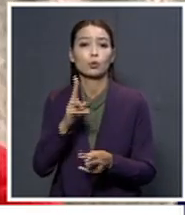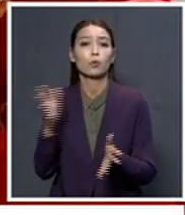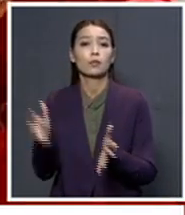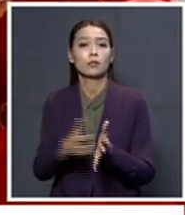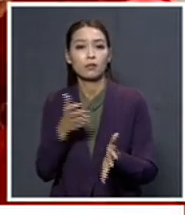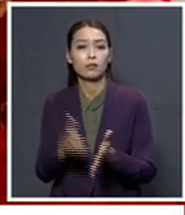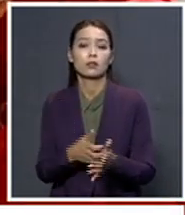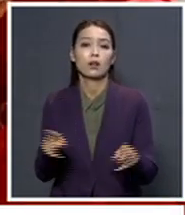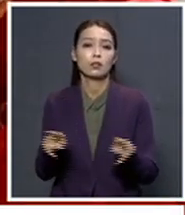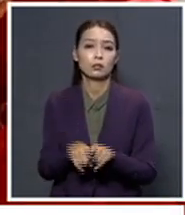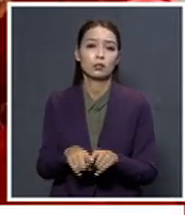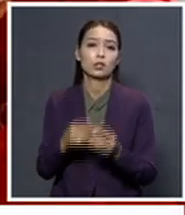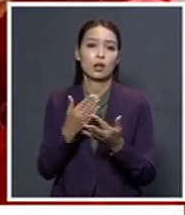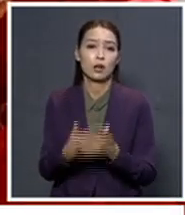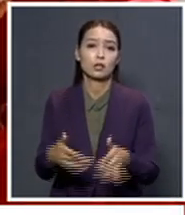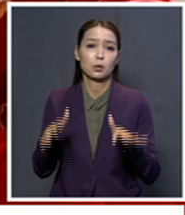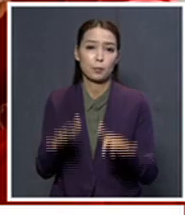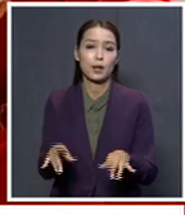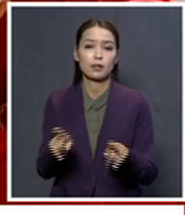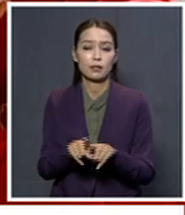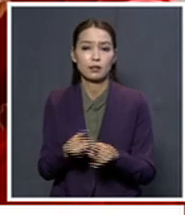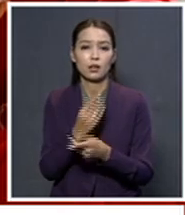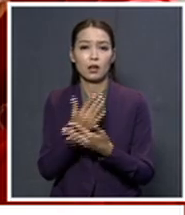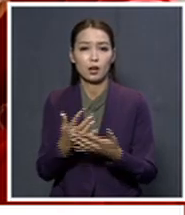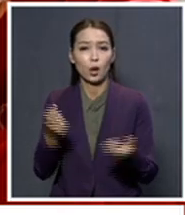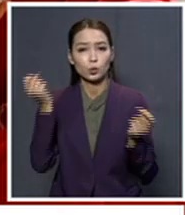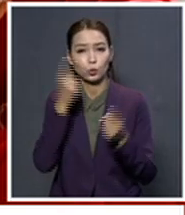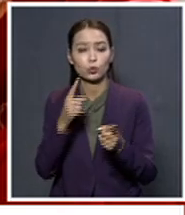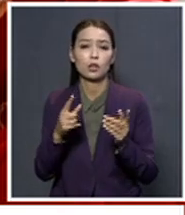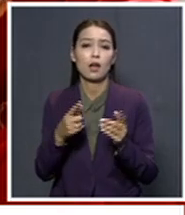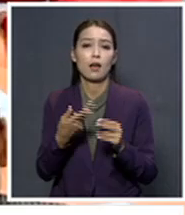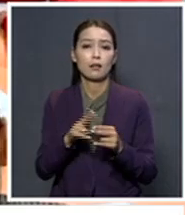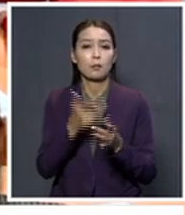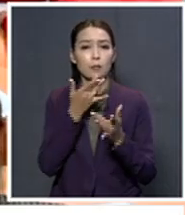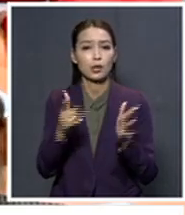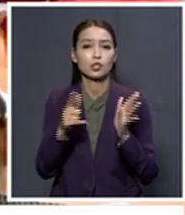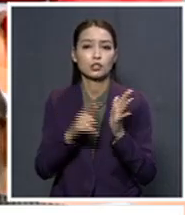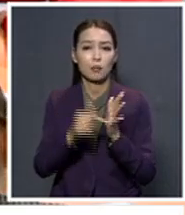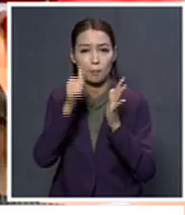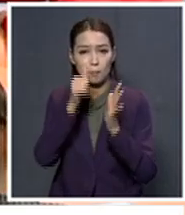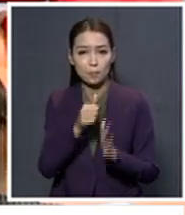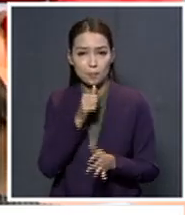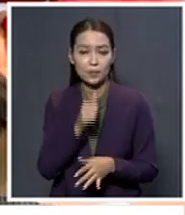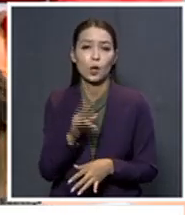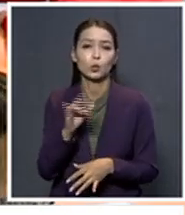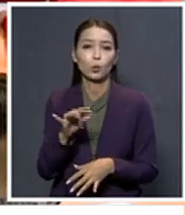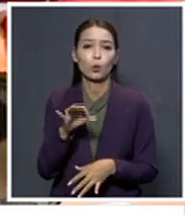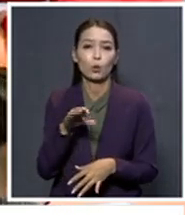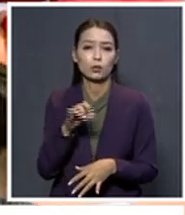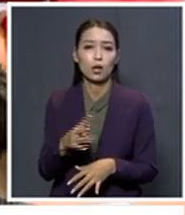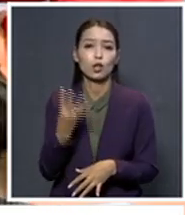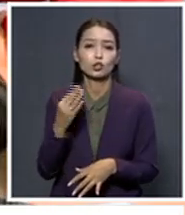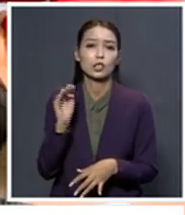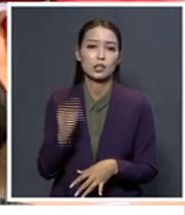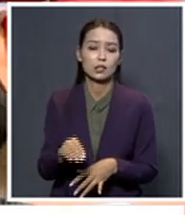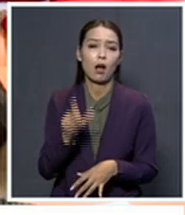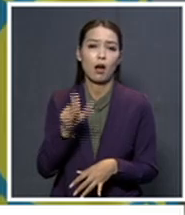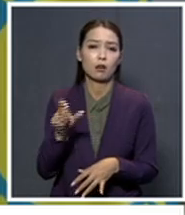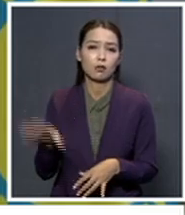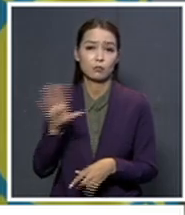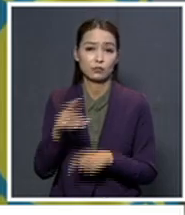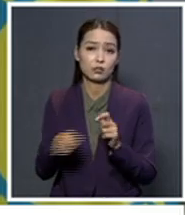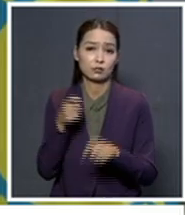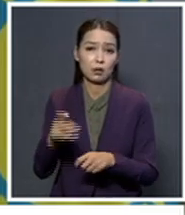және құзырлы орындардағы құйтырқы әрекеттер туралы соңғы 7 айда Нұр Отан партиясына 4000-нан астам арыз шағым